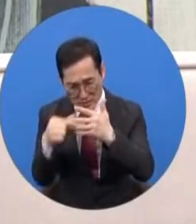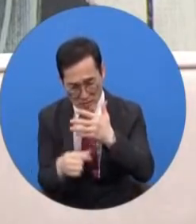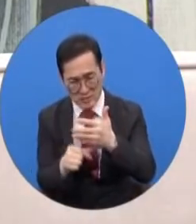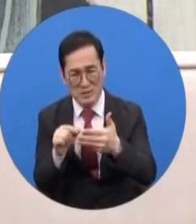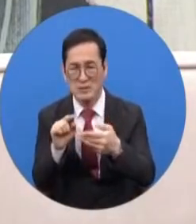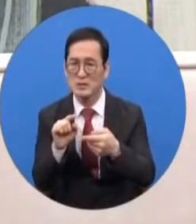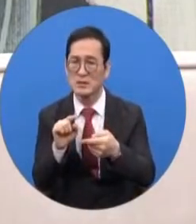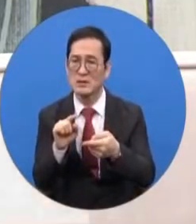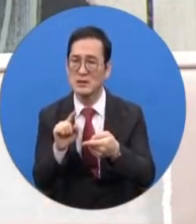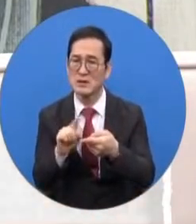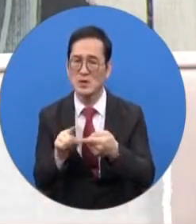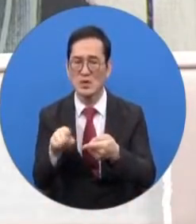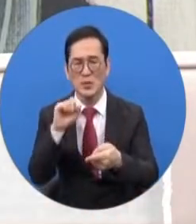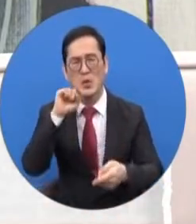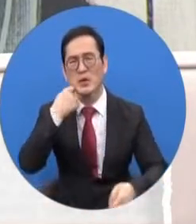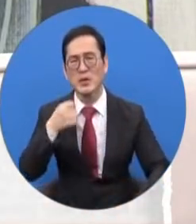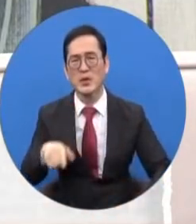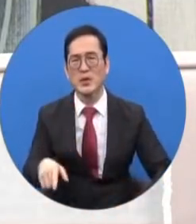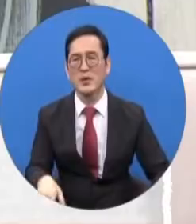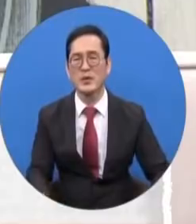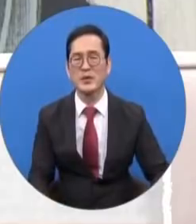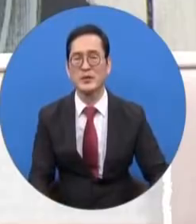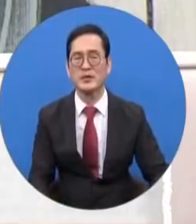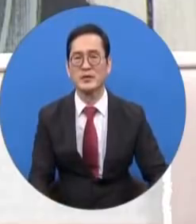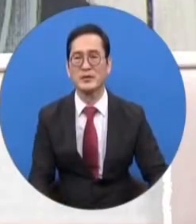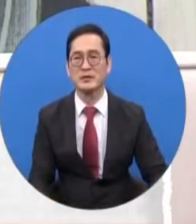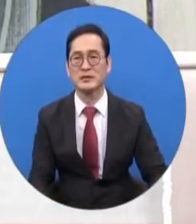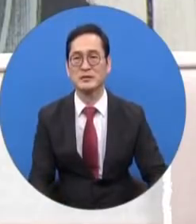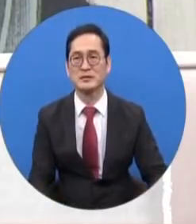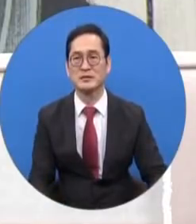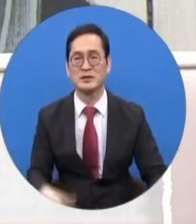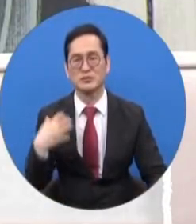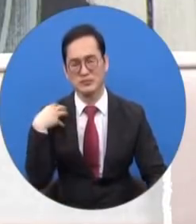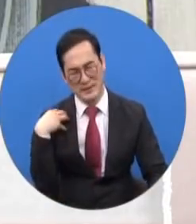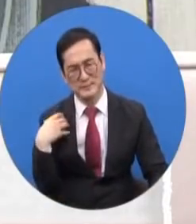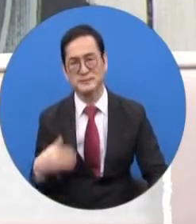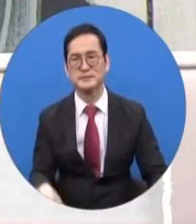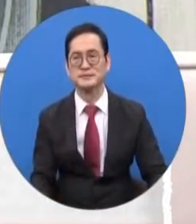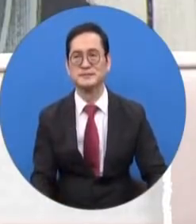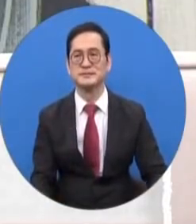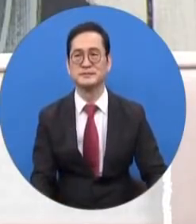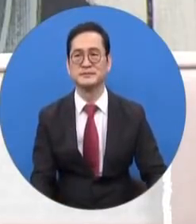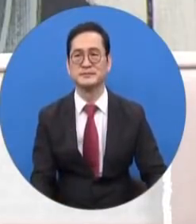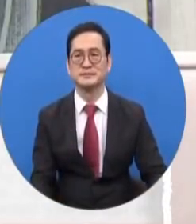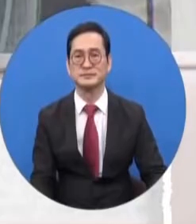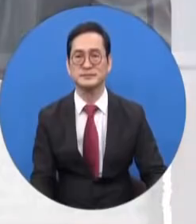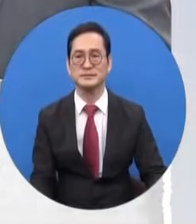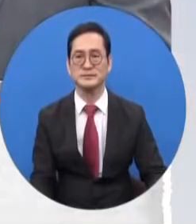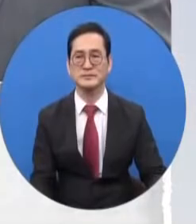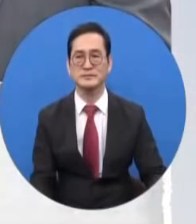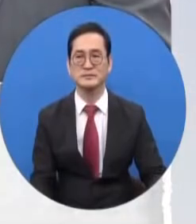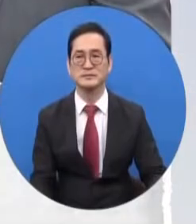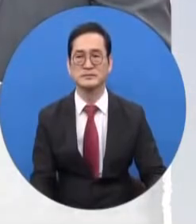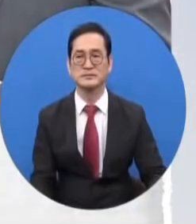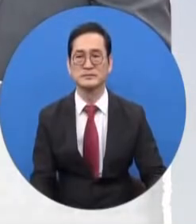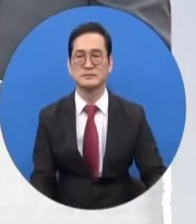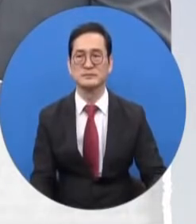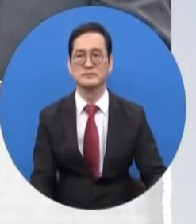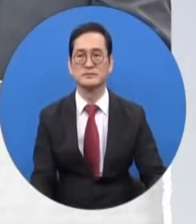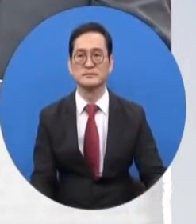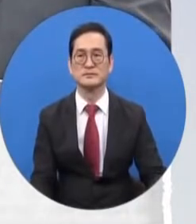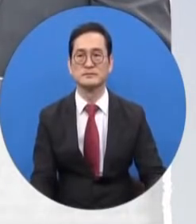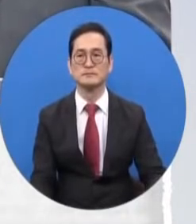않을까 싶은데요. 아 의제가 너무 무리했다. 그렇죠. 왜냐하면 지금 본인이 하기에는 어려운 난제들을 지금 문재인